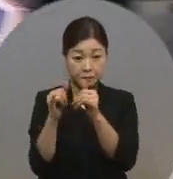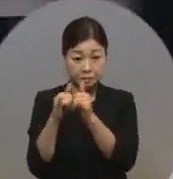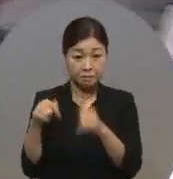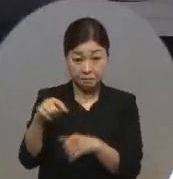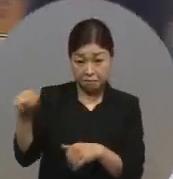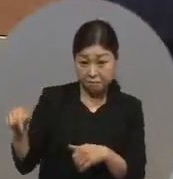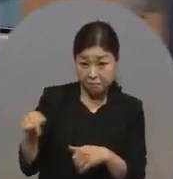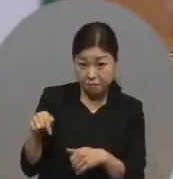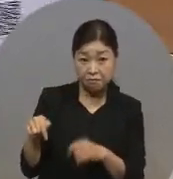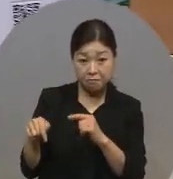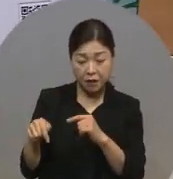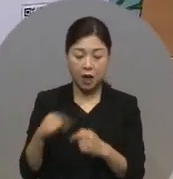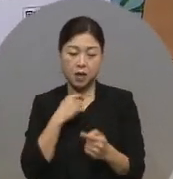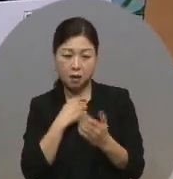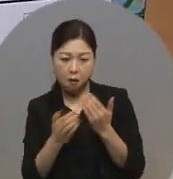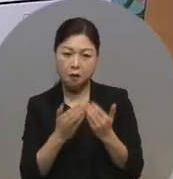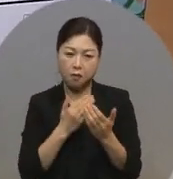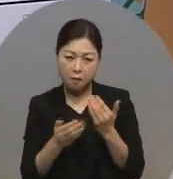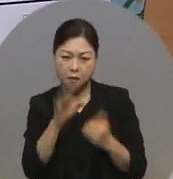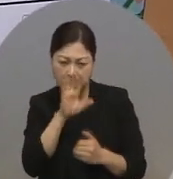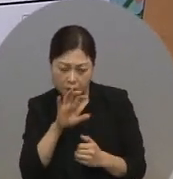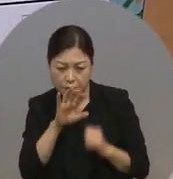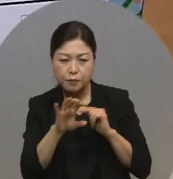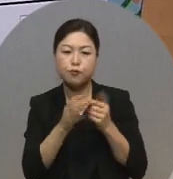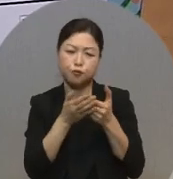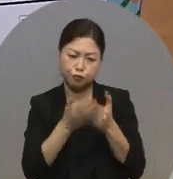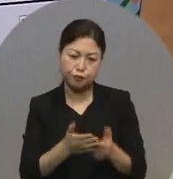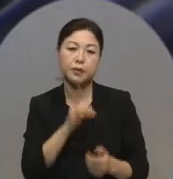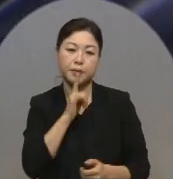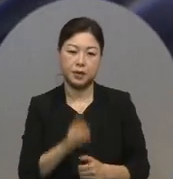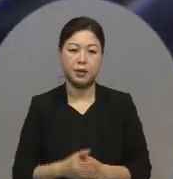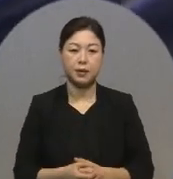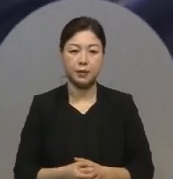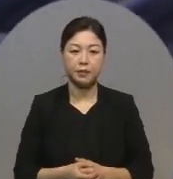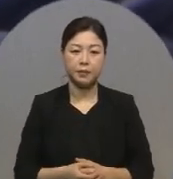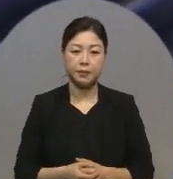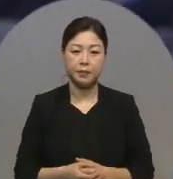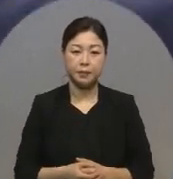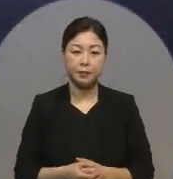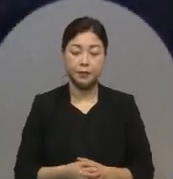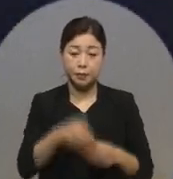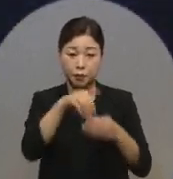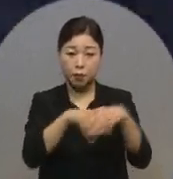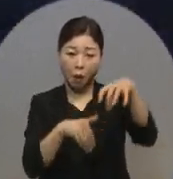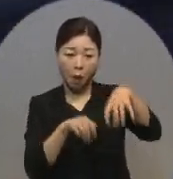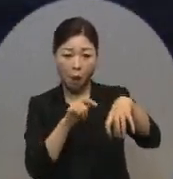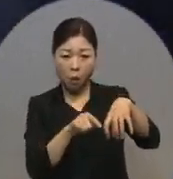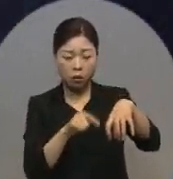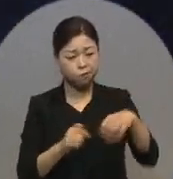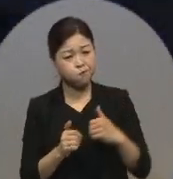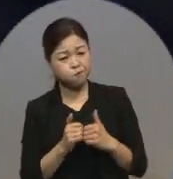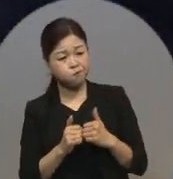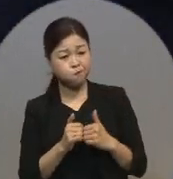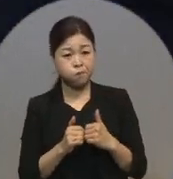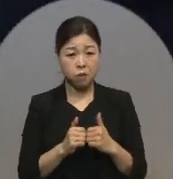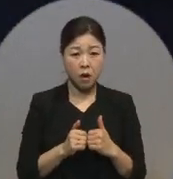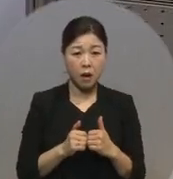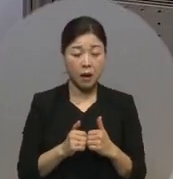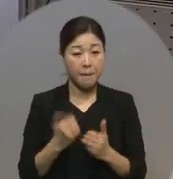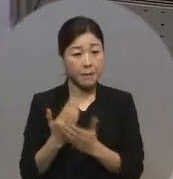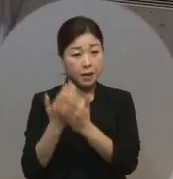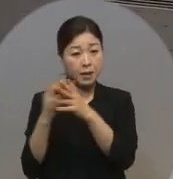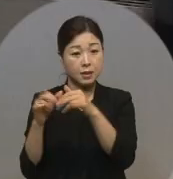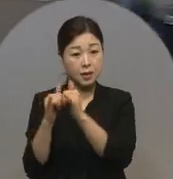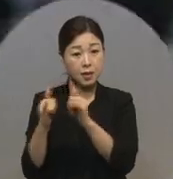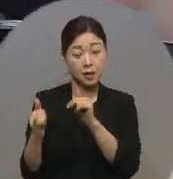당사자들은 경험의 중요성을 강조하고 있습니다. 투표 현장이 익숙하지 않은 발달장애인들에게 투표